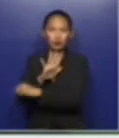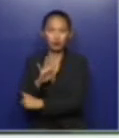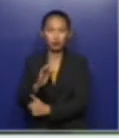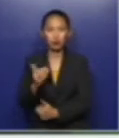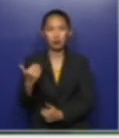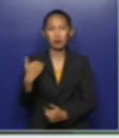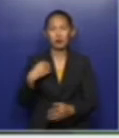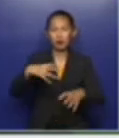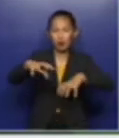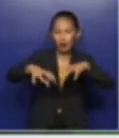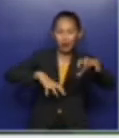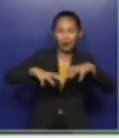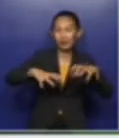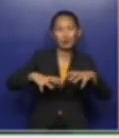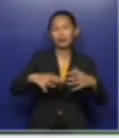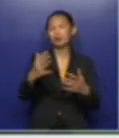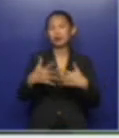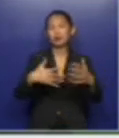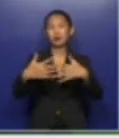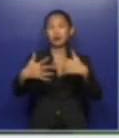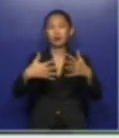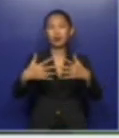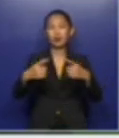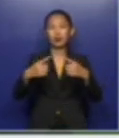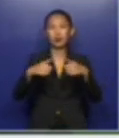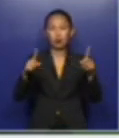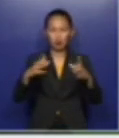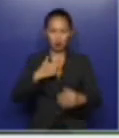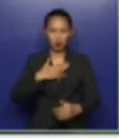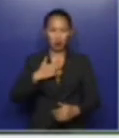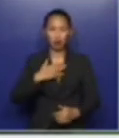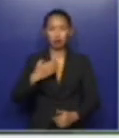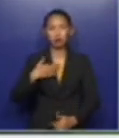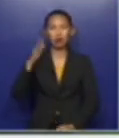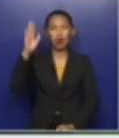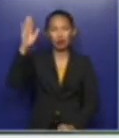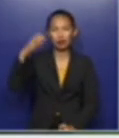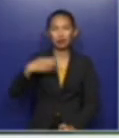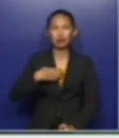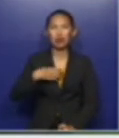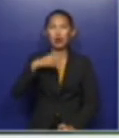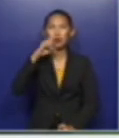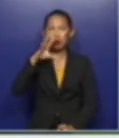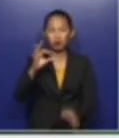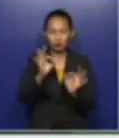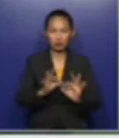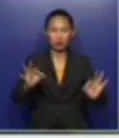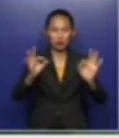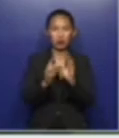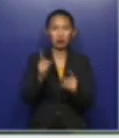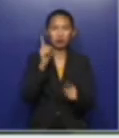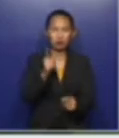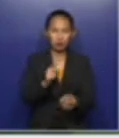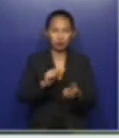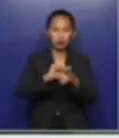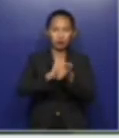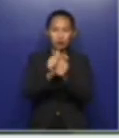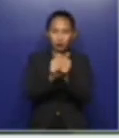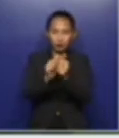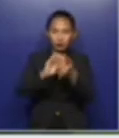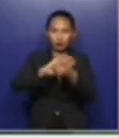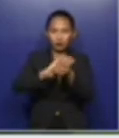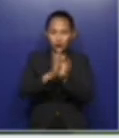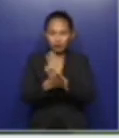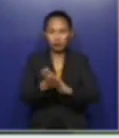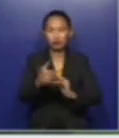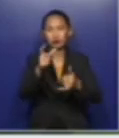ารขนาดนี้เรามีสิทธิ์เพียงแต่บอกว่าให้ท่านช่วยปรับปรุงตัวท่านเองหน่อยได้ไหมเราไม่มีสิ